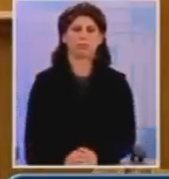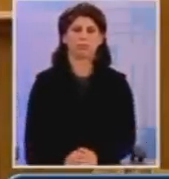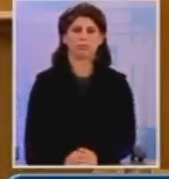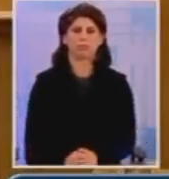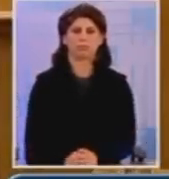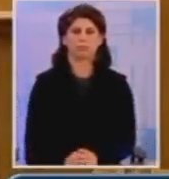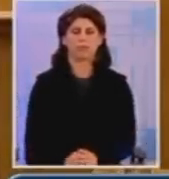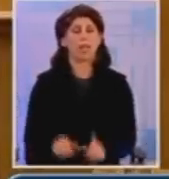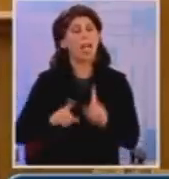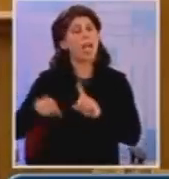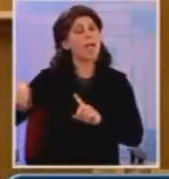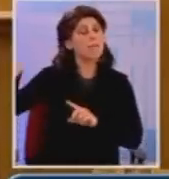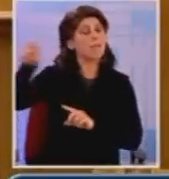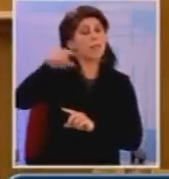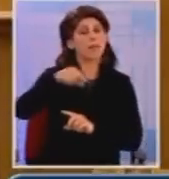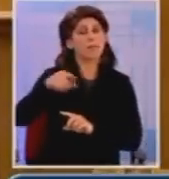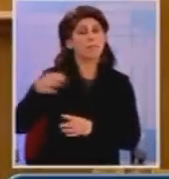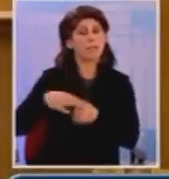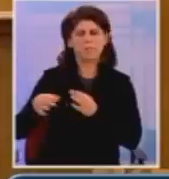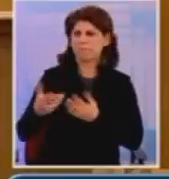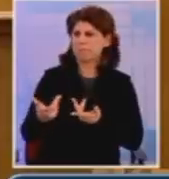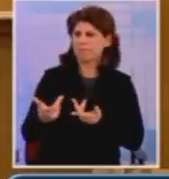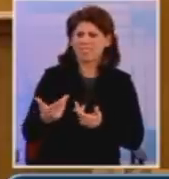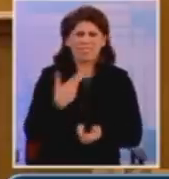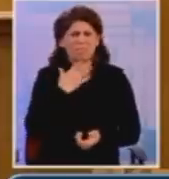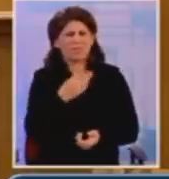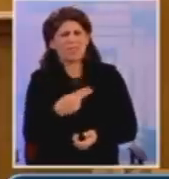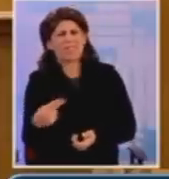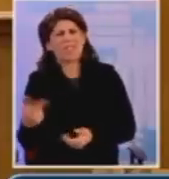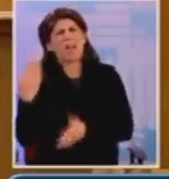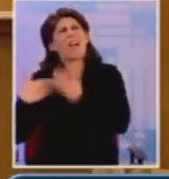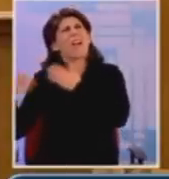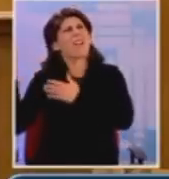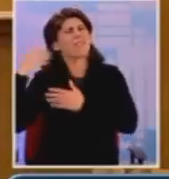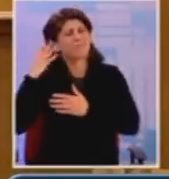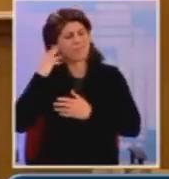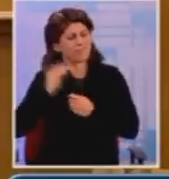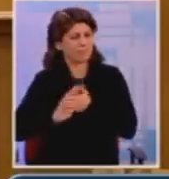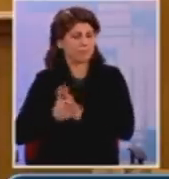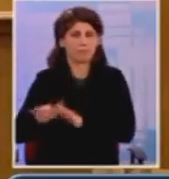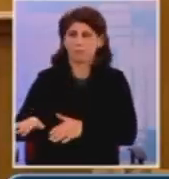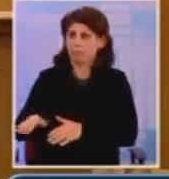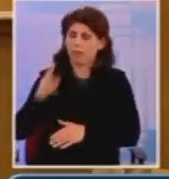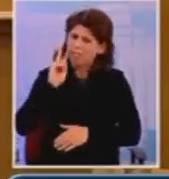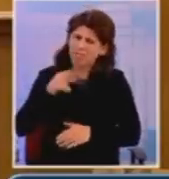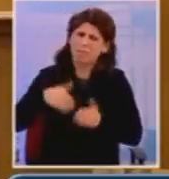Κάποιοι μας λένε γιατί καταπιάνεστε με το παρελθόν. Κοιτάξτε το